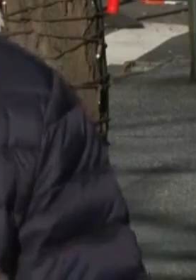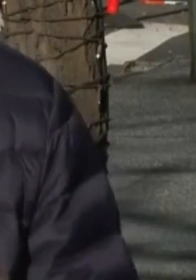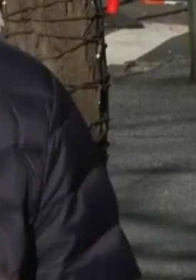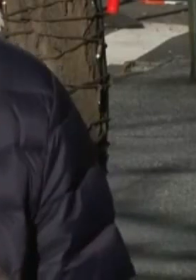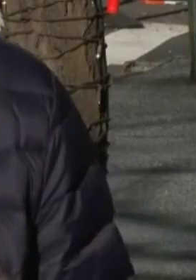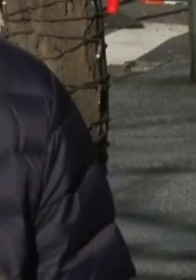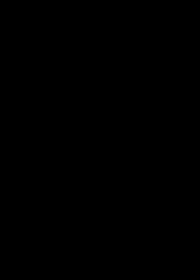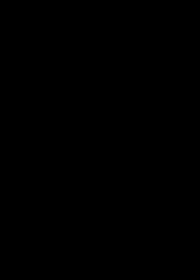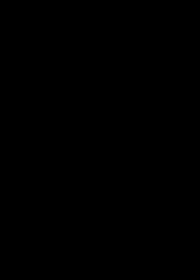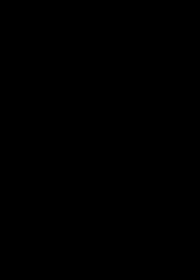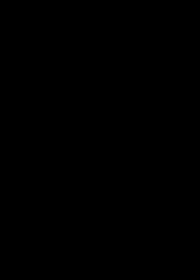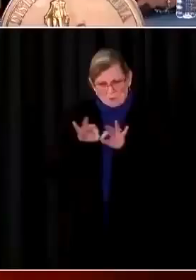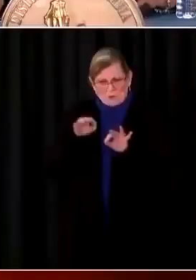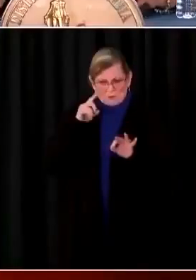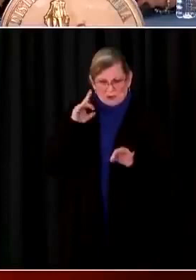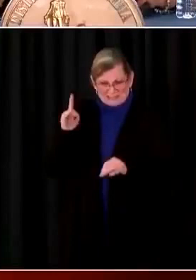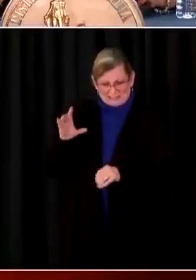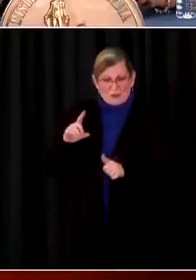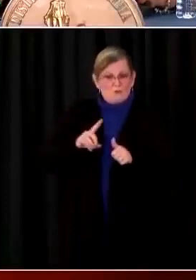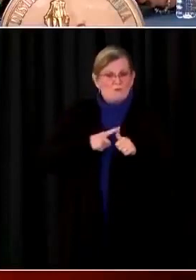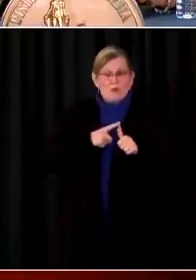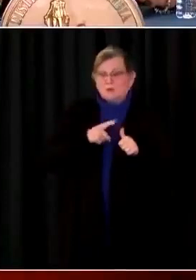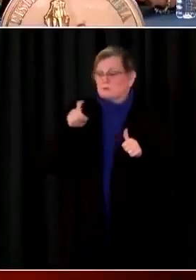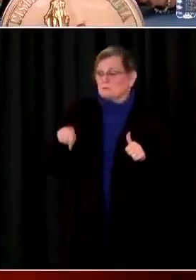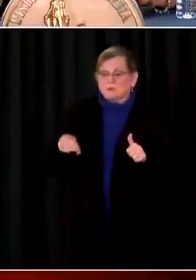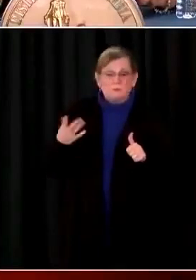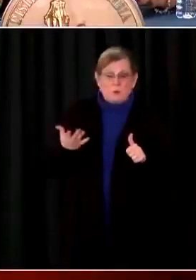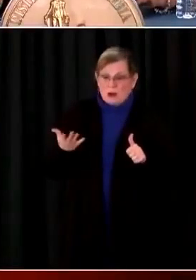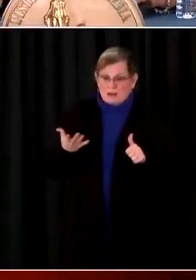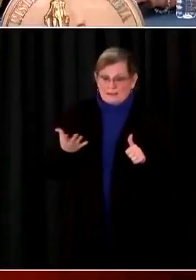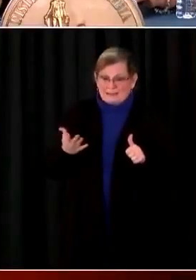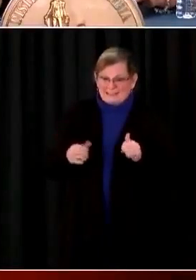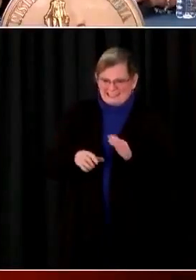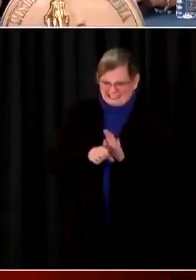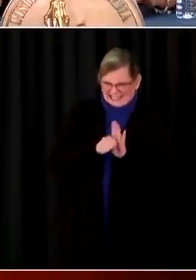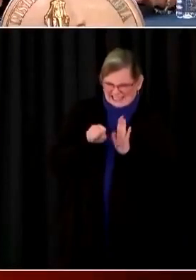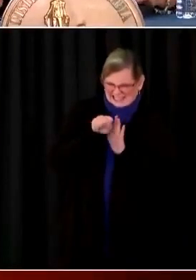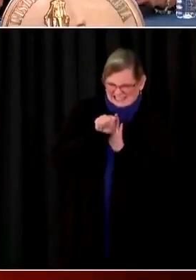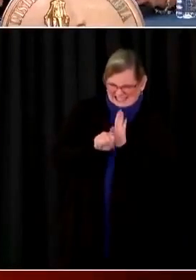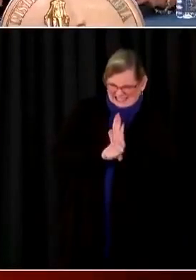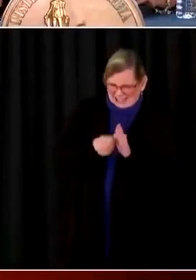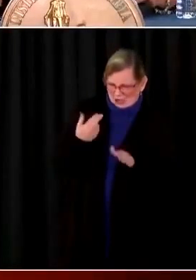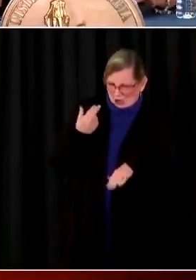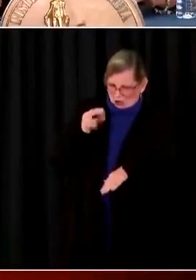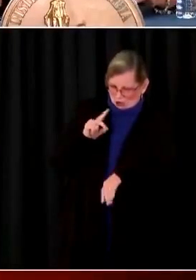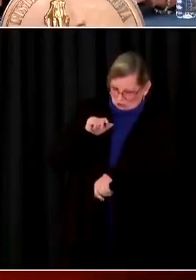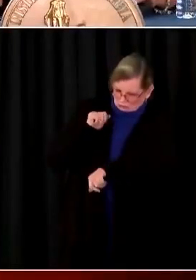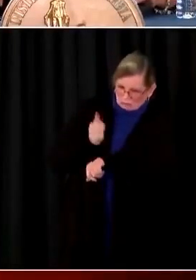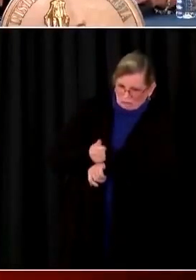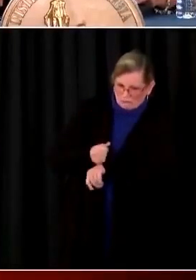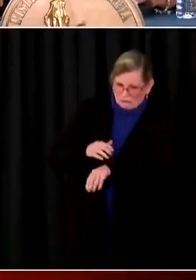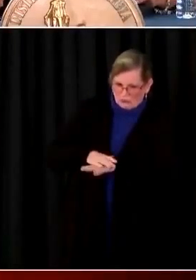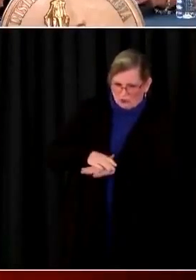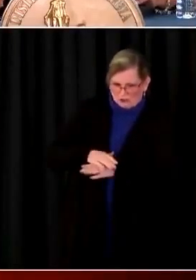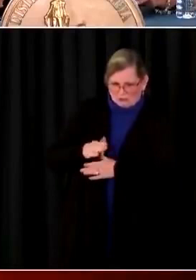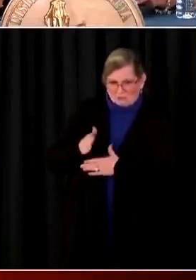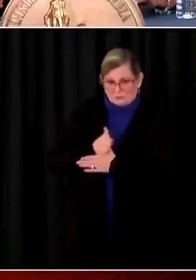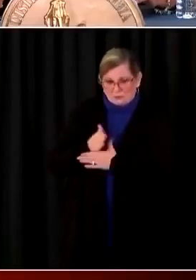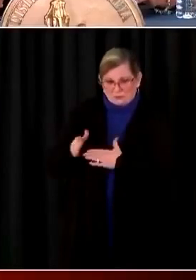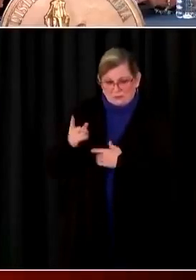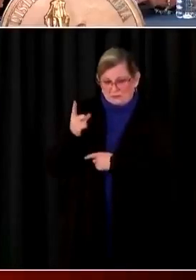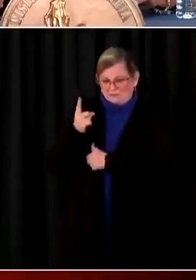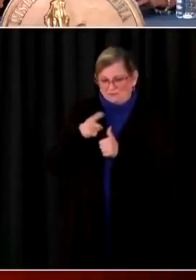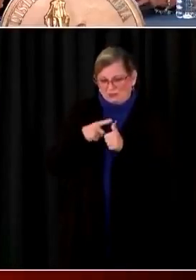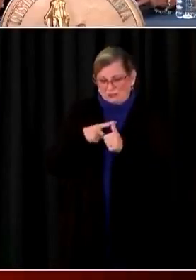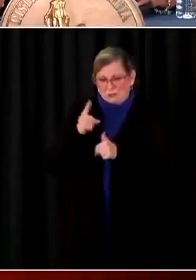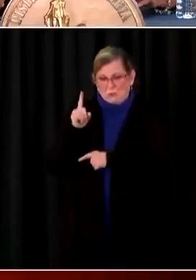他表示，如果国会警察与骚乱者同流合污，他们也将被起诉。 在这样的背景下，有关于总统特赦自己的讨